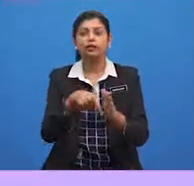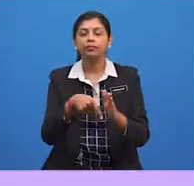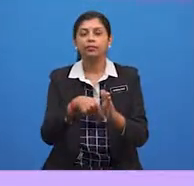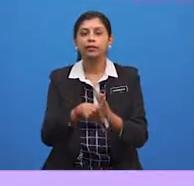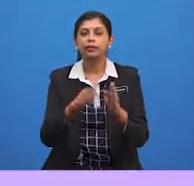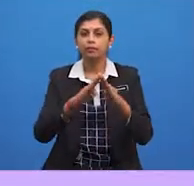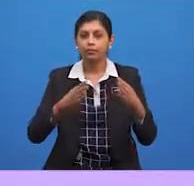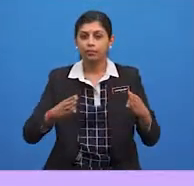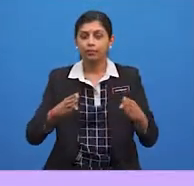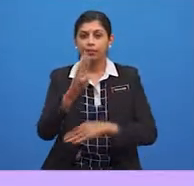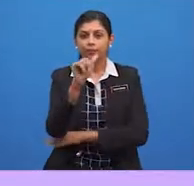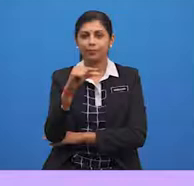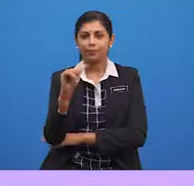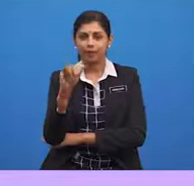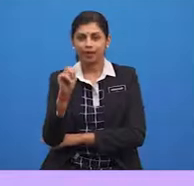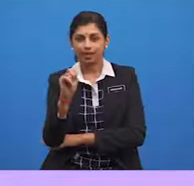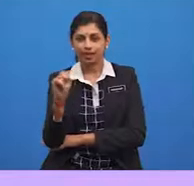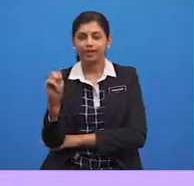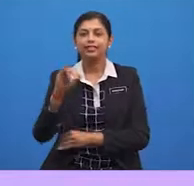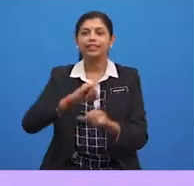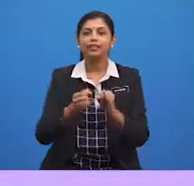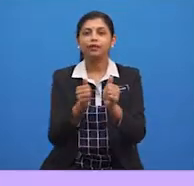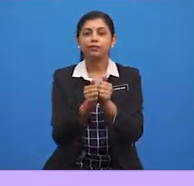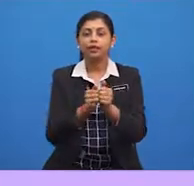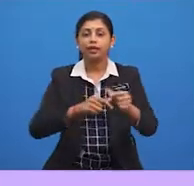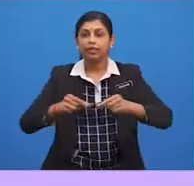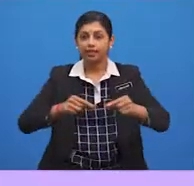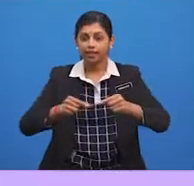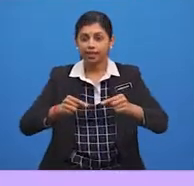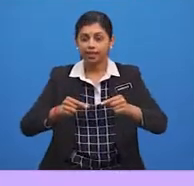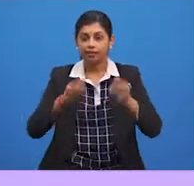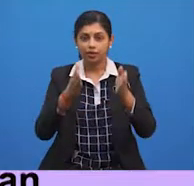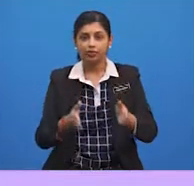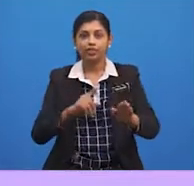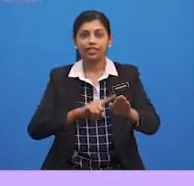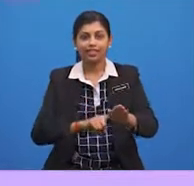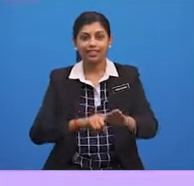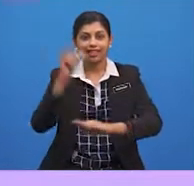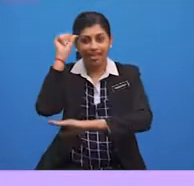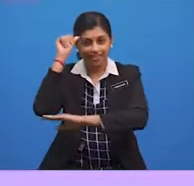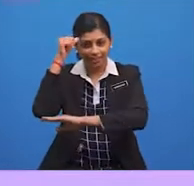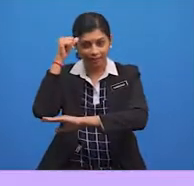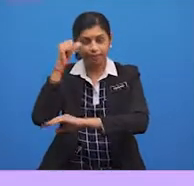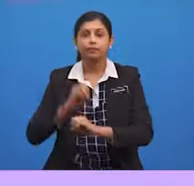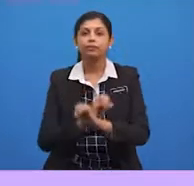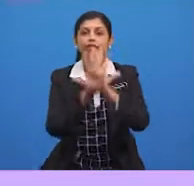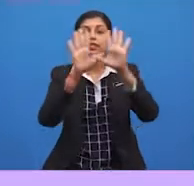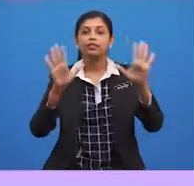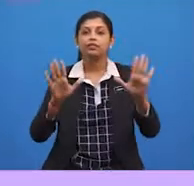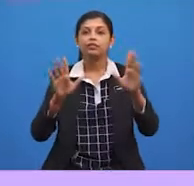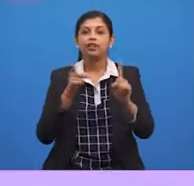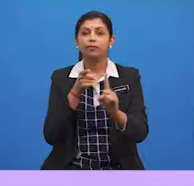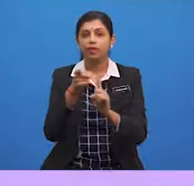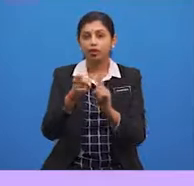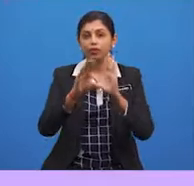kepelbagaian iklim dengan kegiatan manusia di Asia, menjelaskan melalui